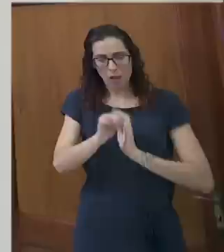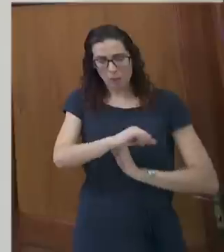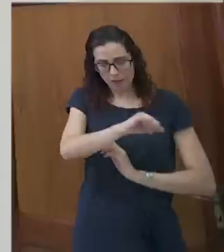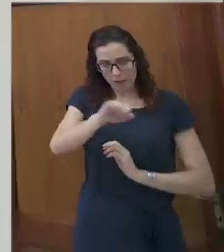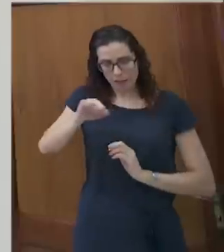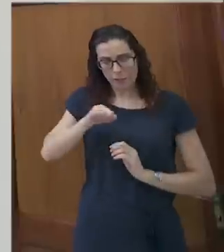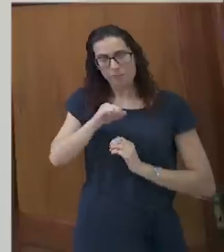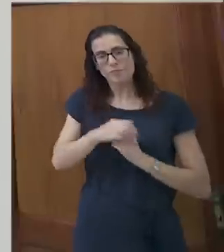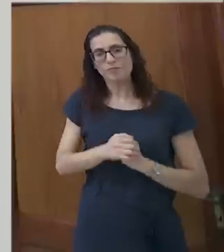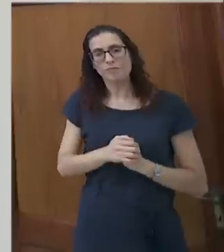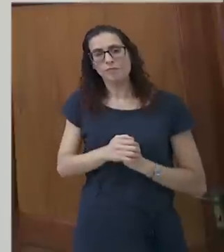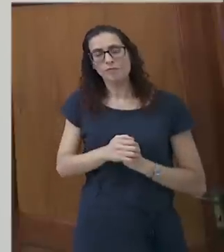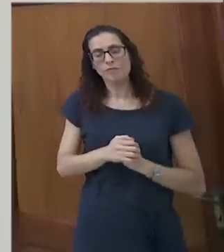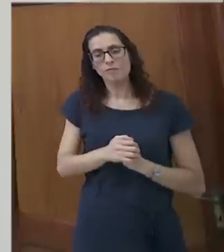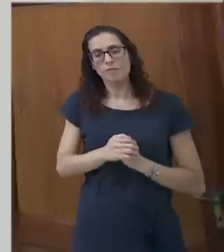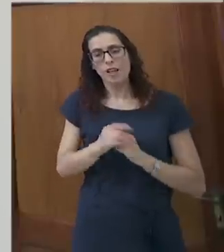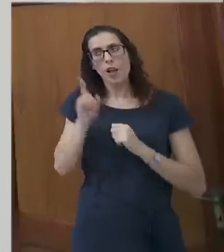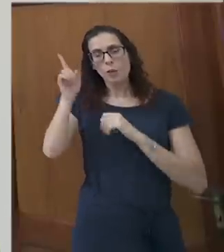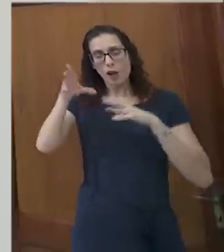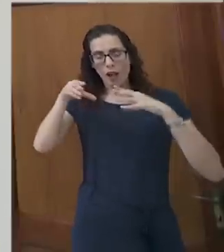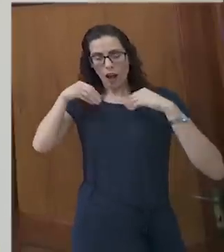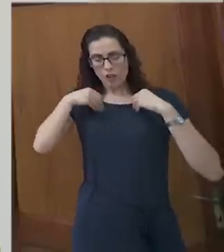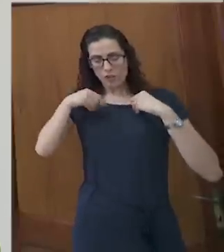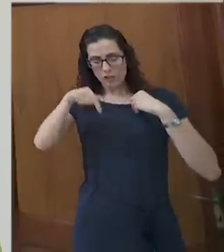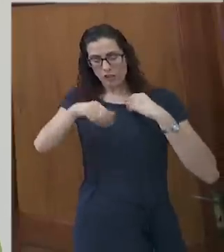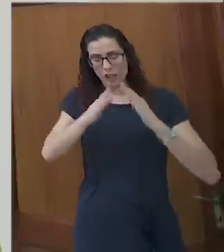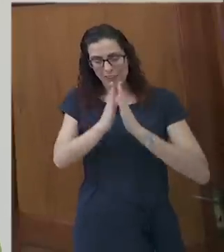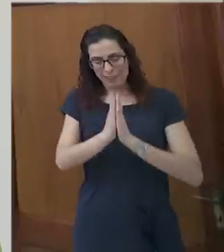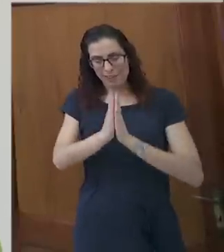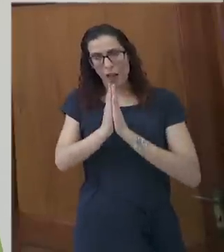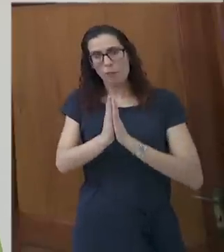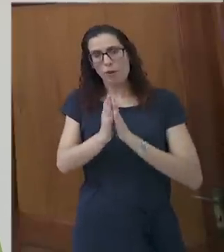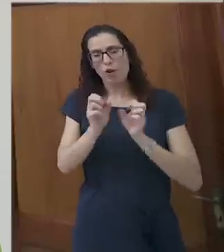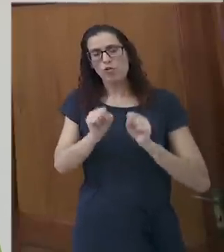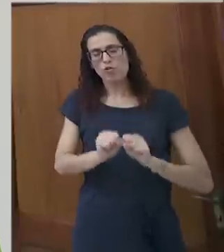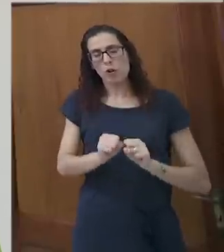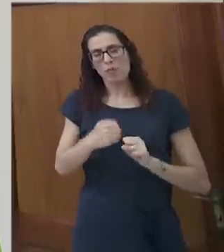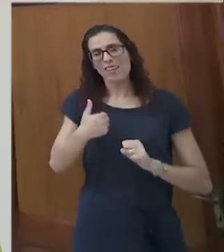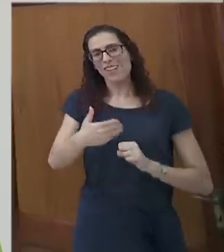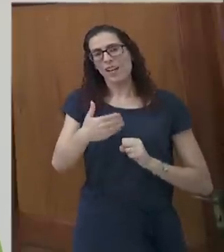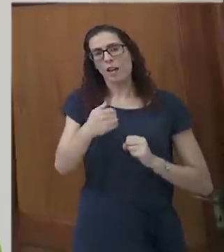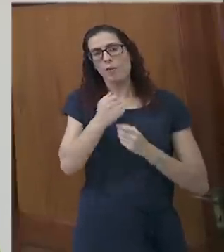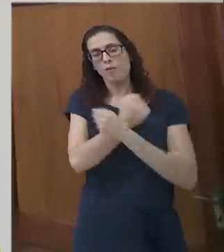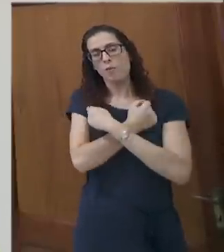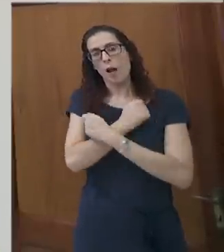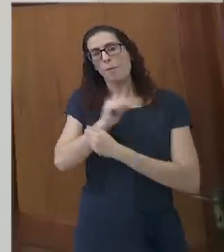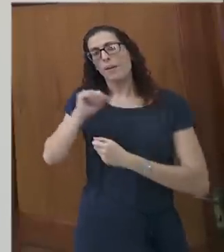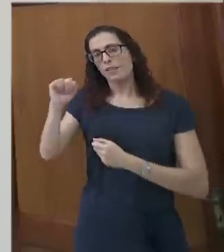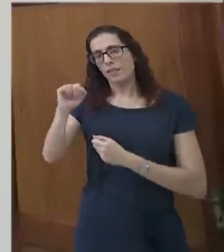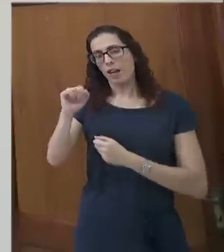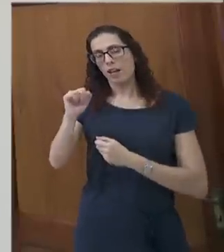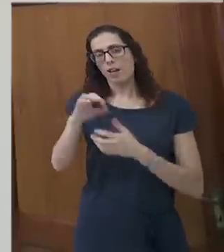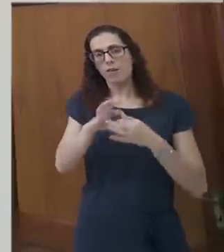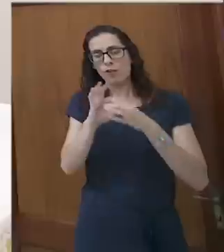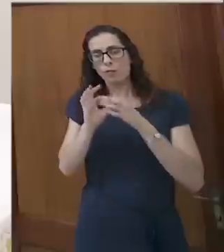Mulej Alla tagħna l-qatt talb li qed nagħmulek illum u żomna dejjem f'imħabtek bi Kristu Sidna.